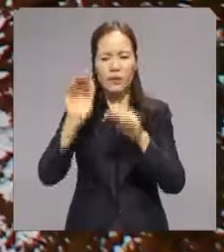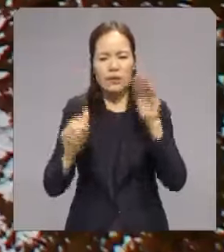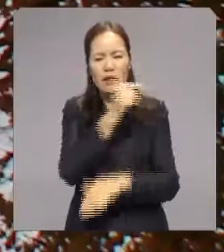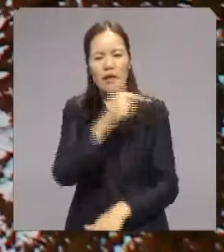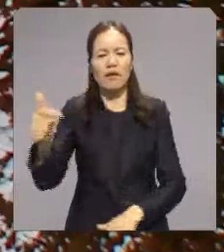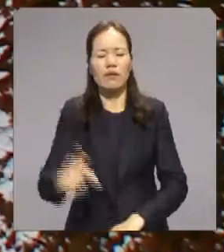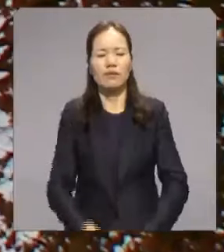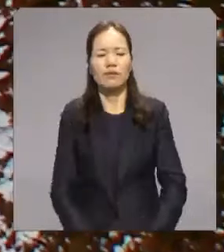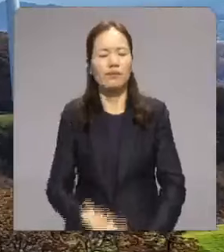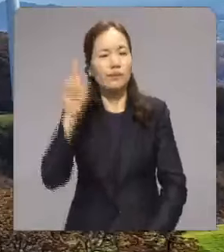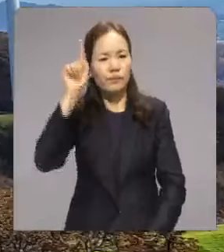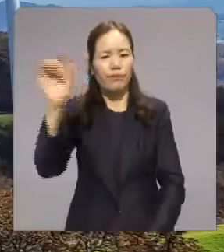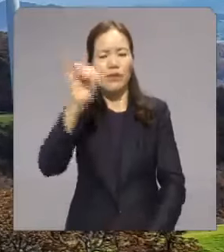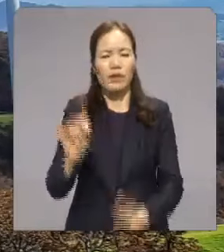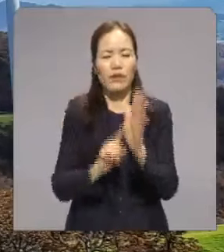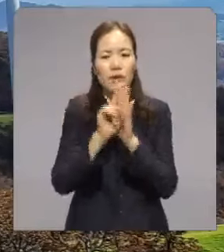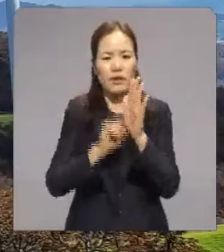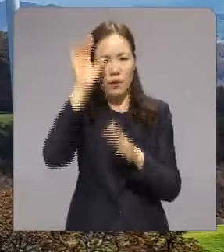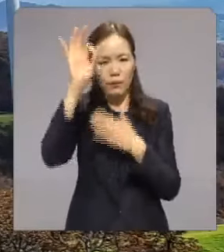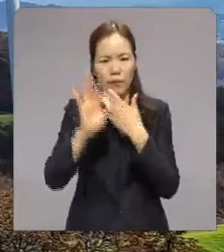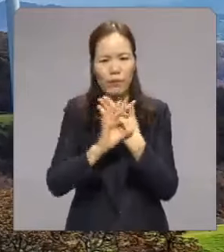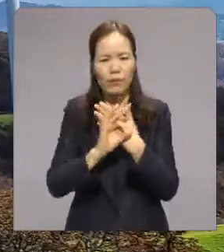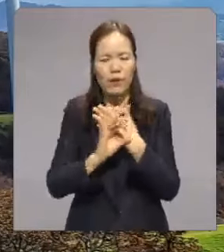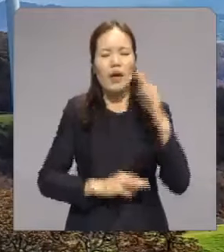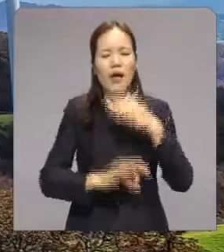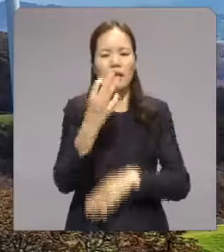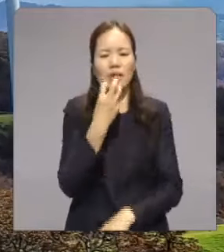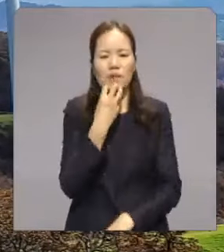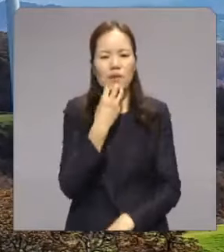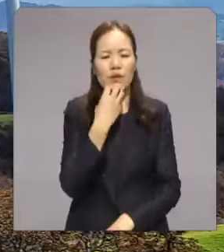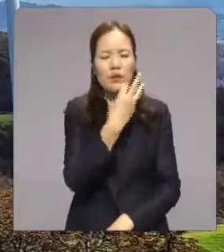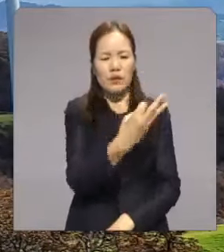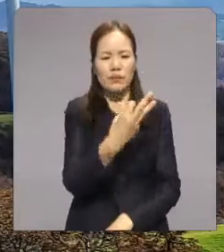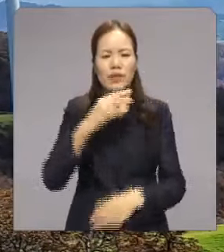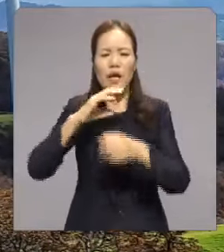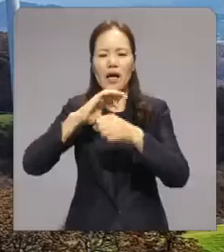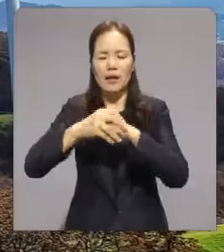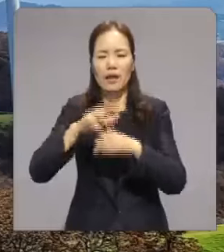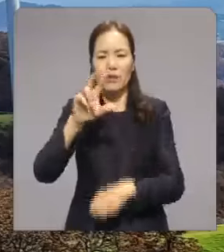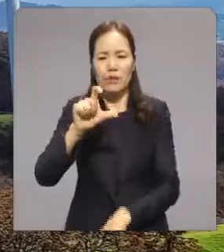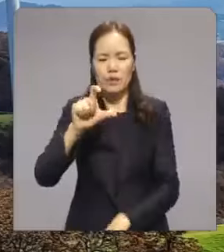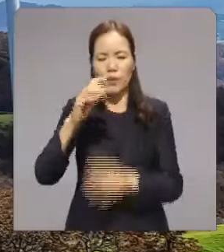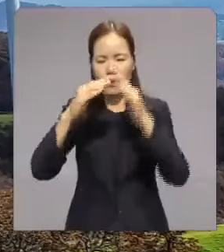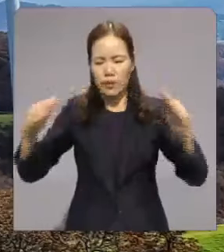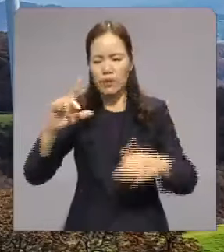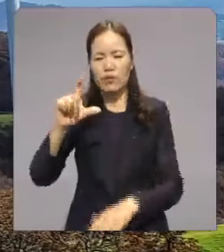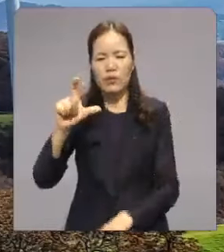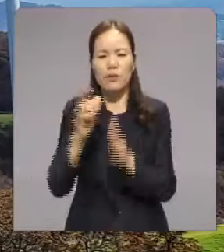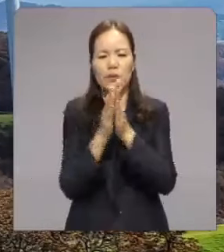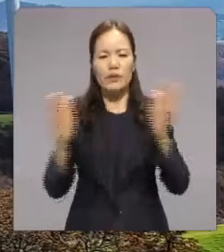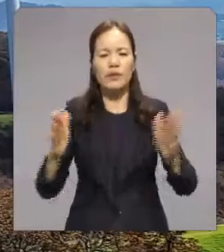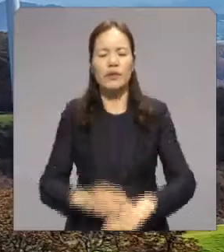나타나겠습니다 내일 전국 기온도 살펴보시면 아침에 서울 2 13도 대구 15도 전주도 15도로